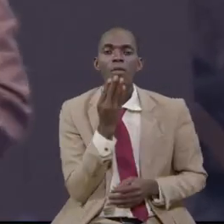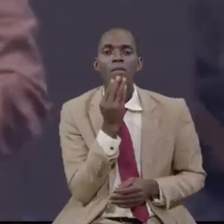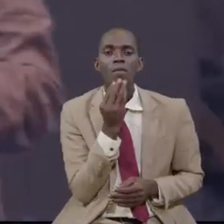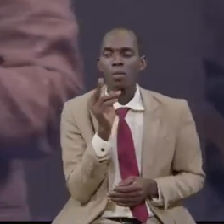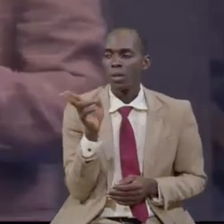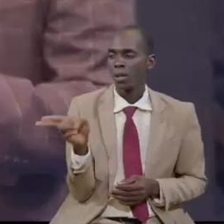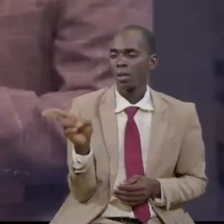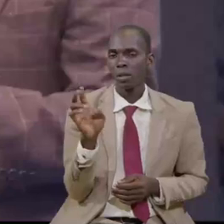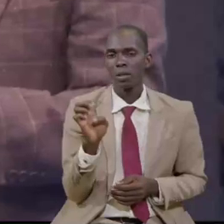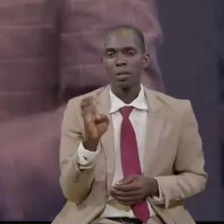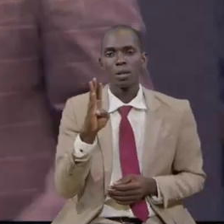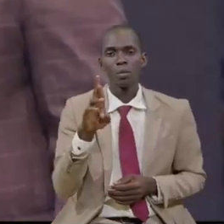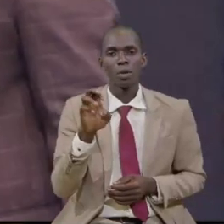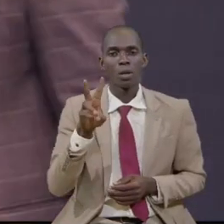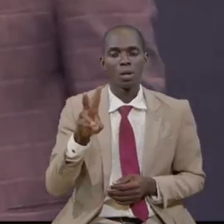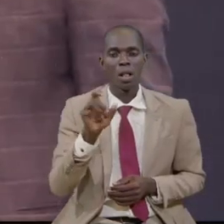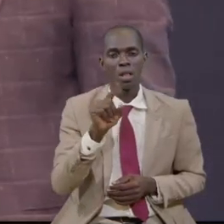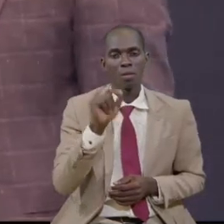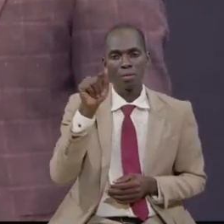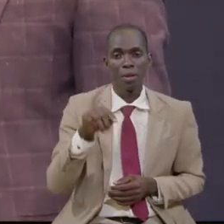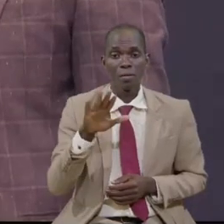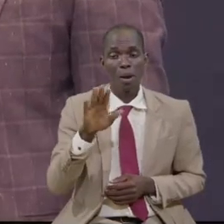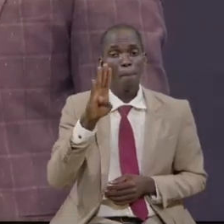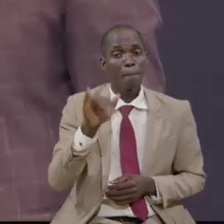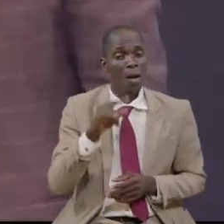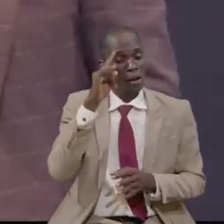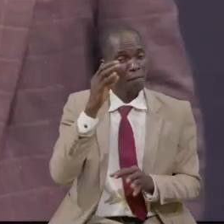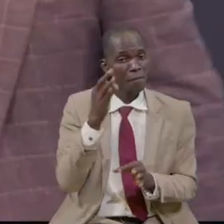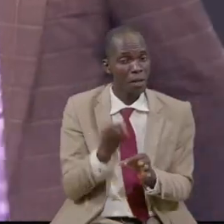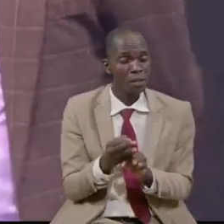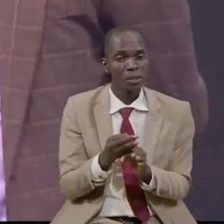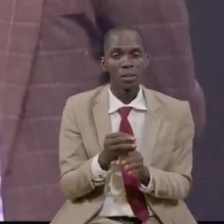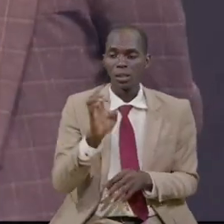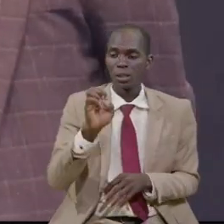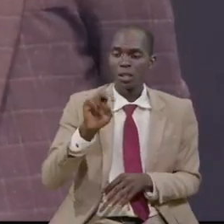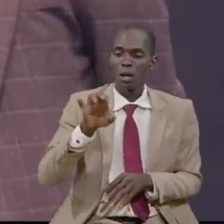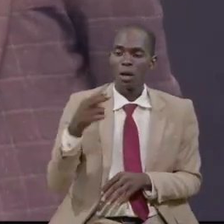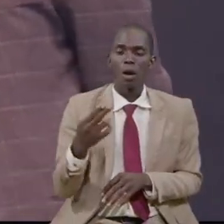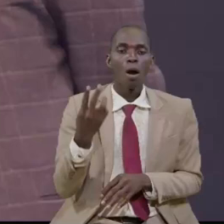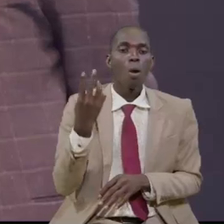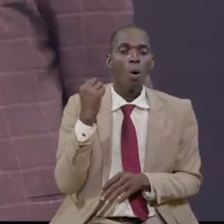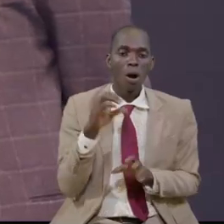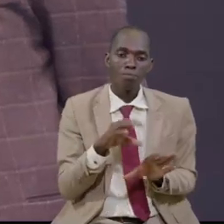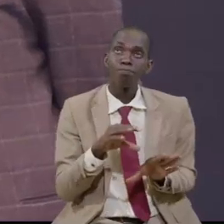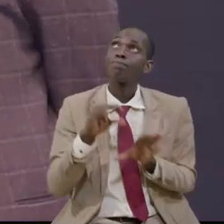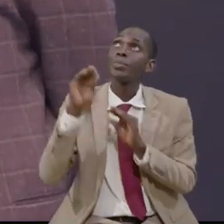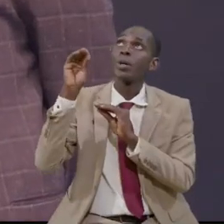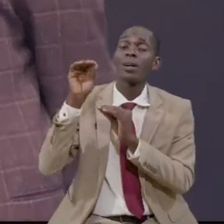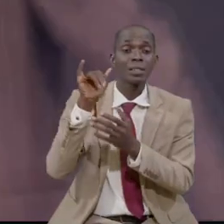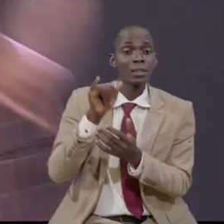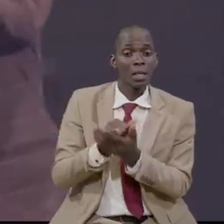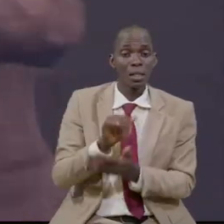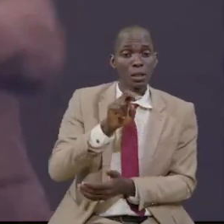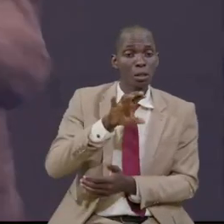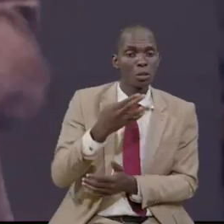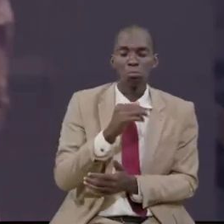11, verset 5. C'est par la foi qu'Enoch fut enlevé pour qu'il ne vit point